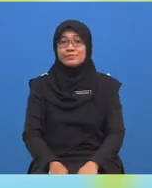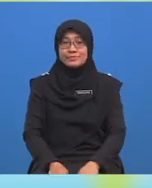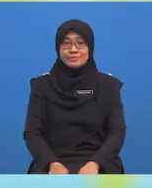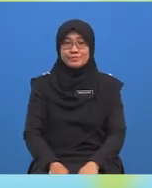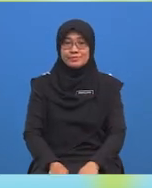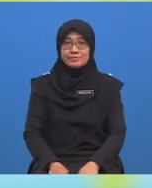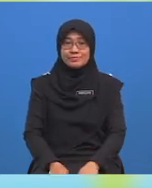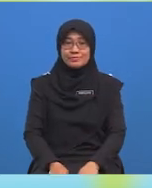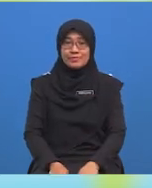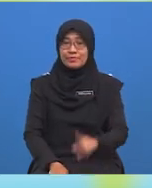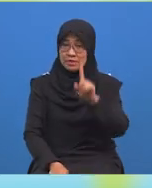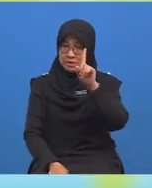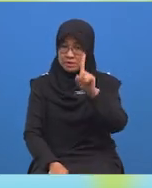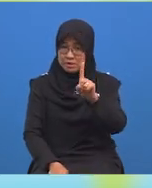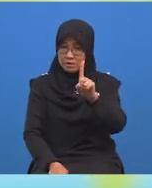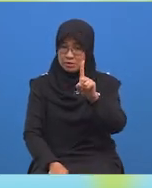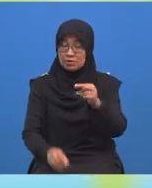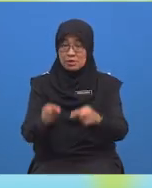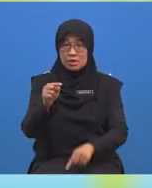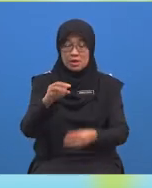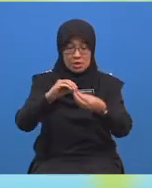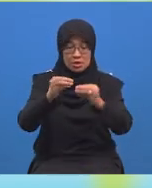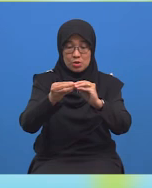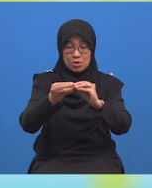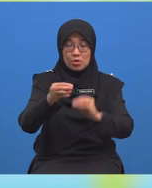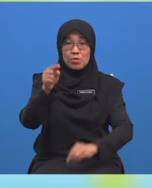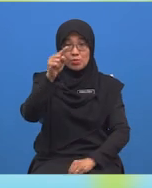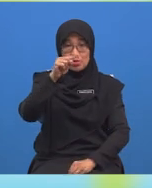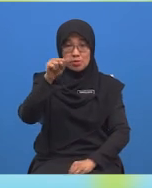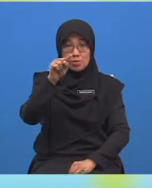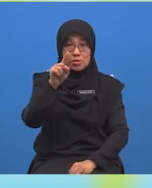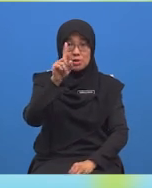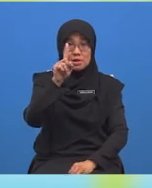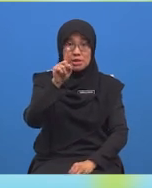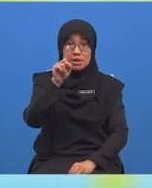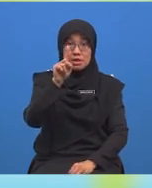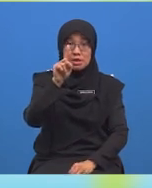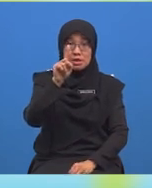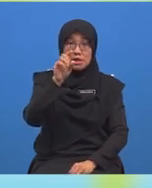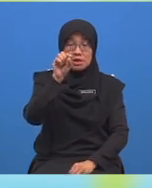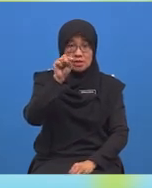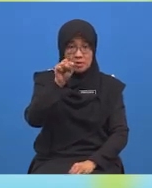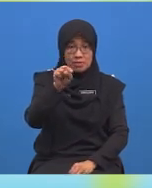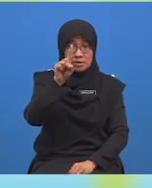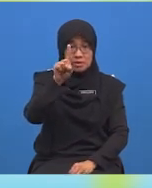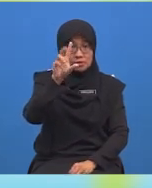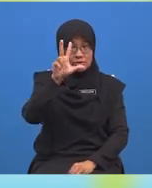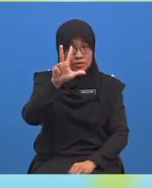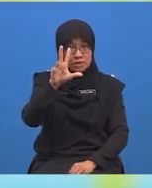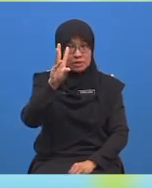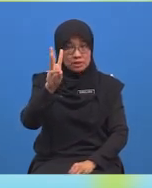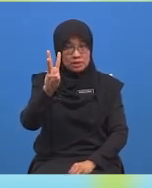1 adalah nombor bulat dan perpuluhan 136 adalah